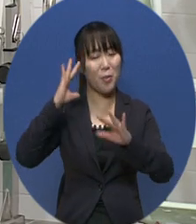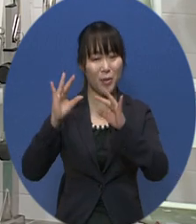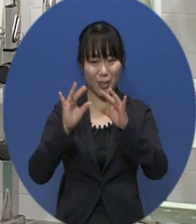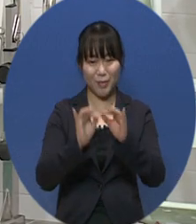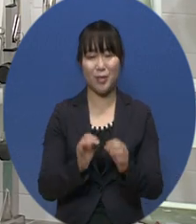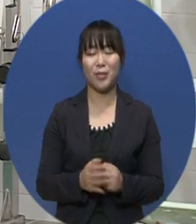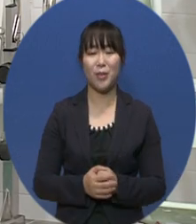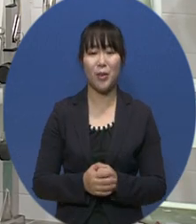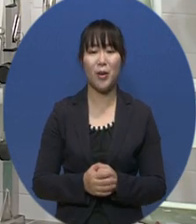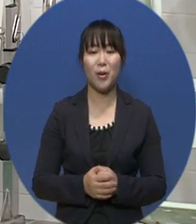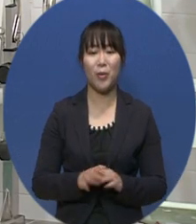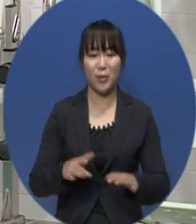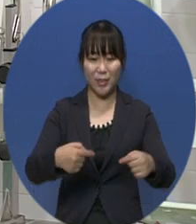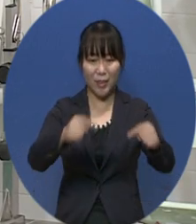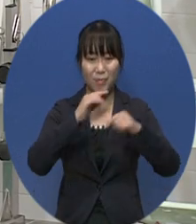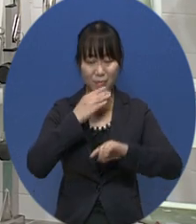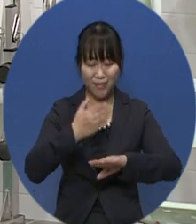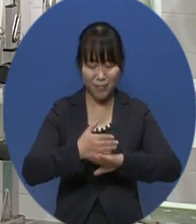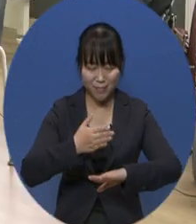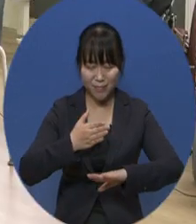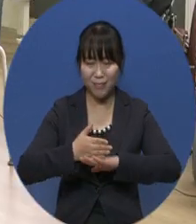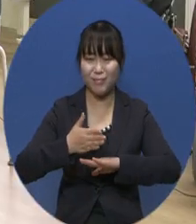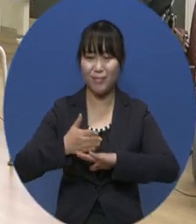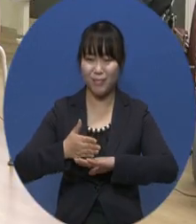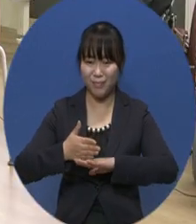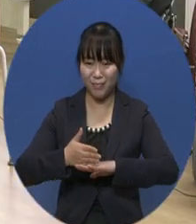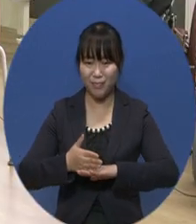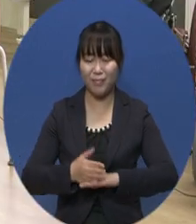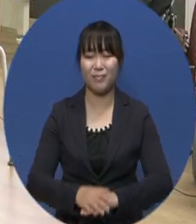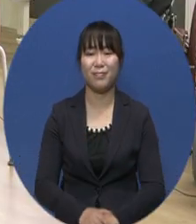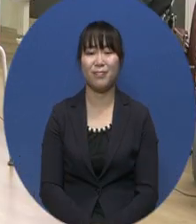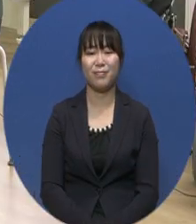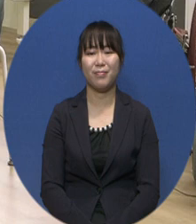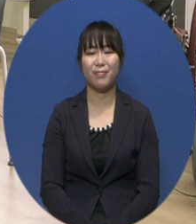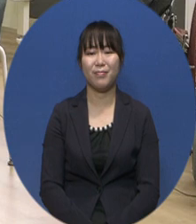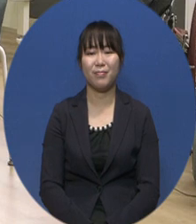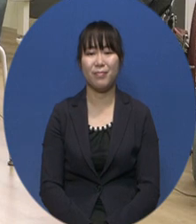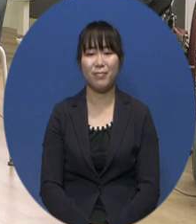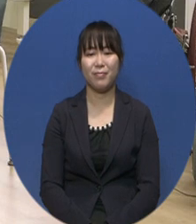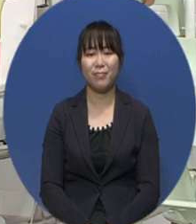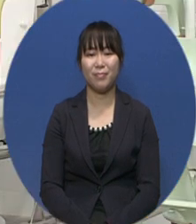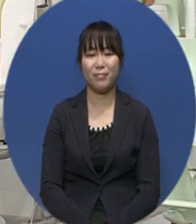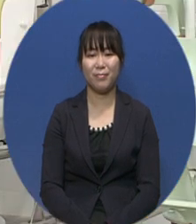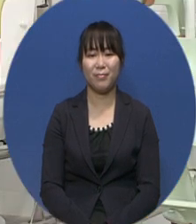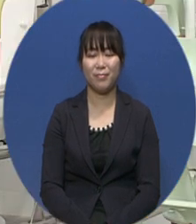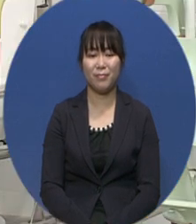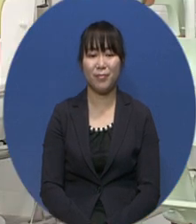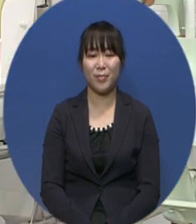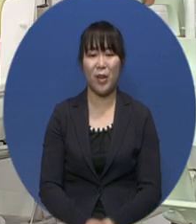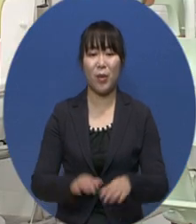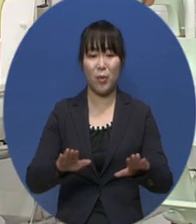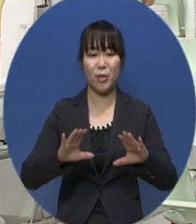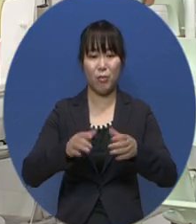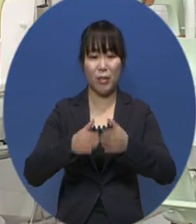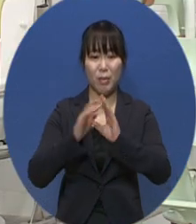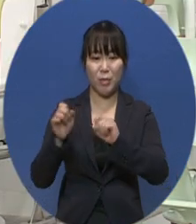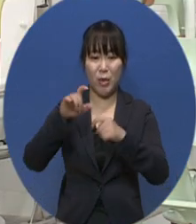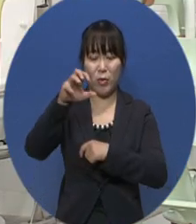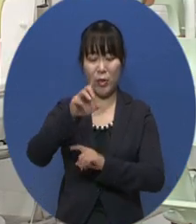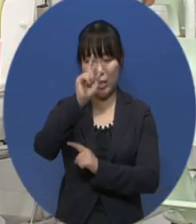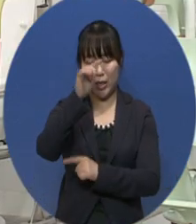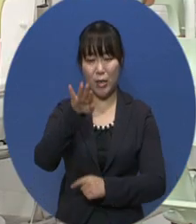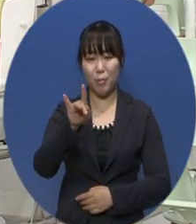하고요. 또 오늘 출연해 주셔서 감사합니다. 네, 감사합니다. 네, 오늘 국립재활원의